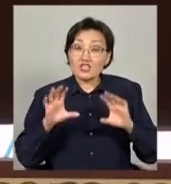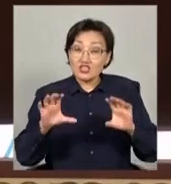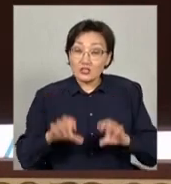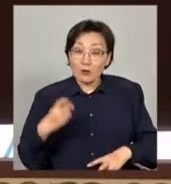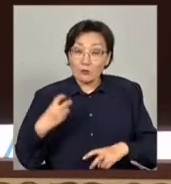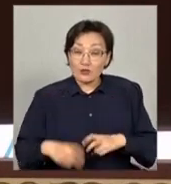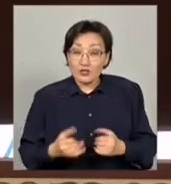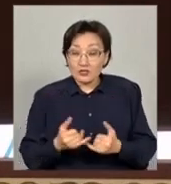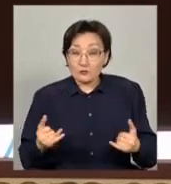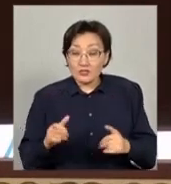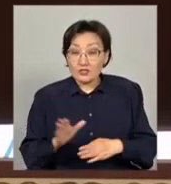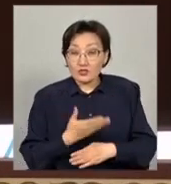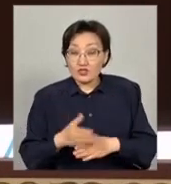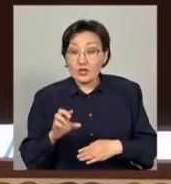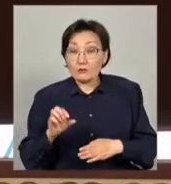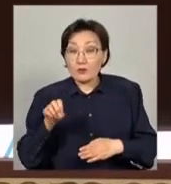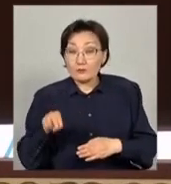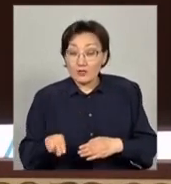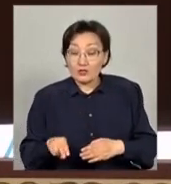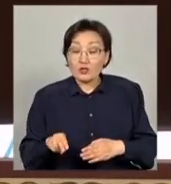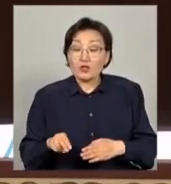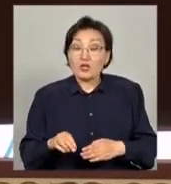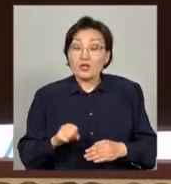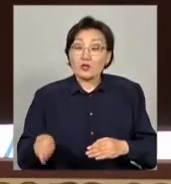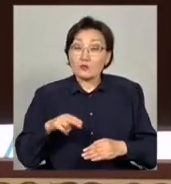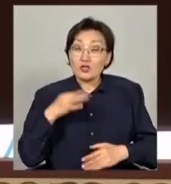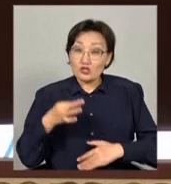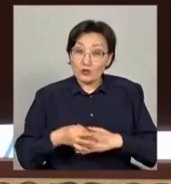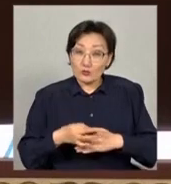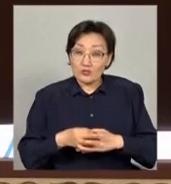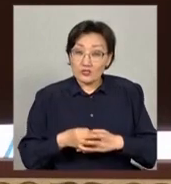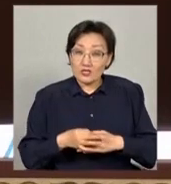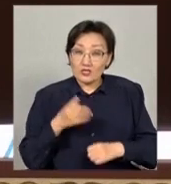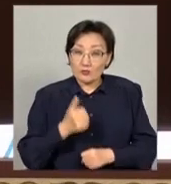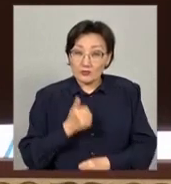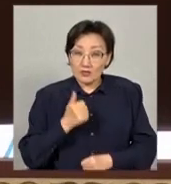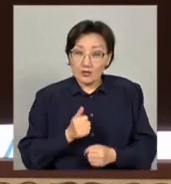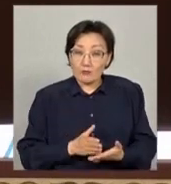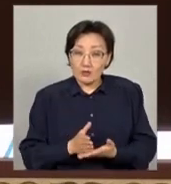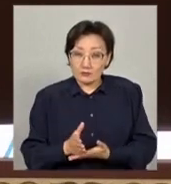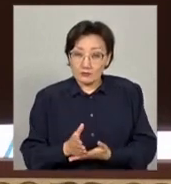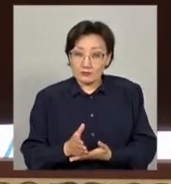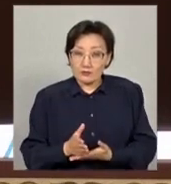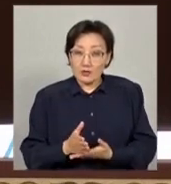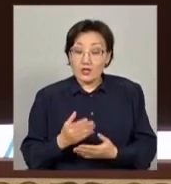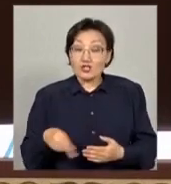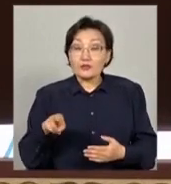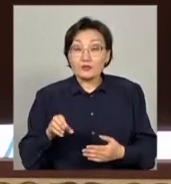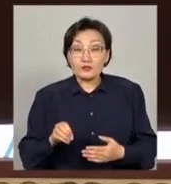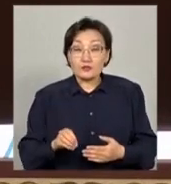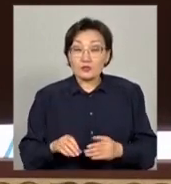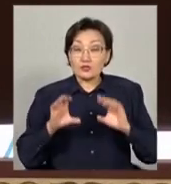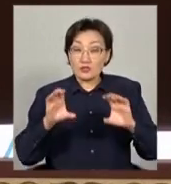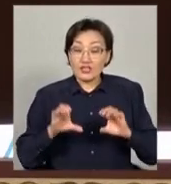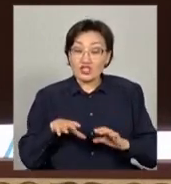үшін жекелеген баптар бойынша әкімшілік жауапкершілікті нақтылауға бағытталған. Сонымен қатар